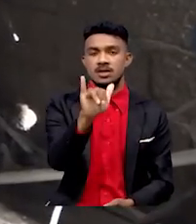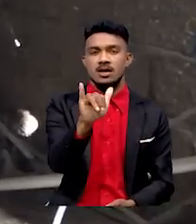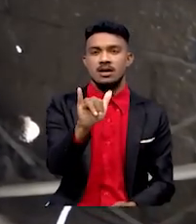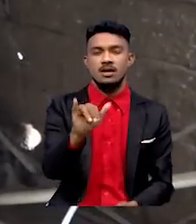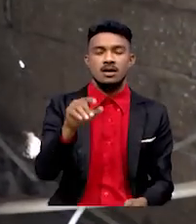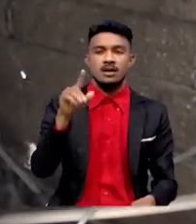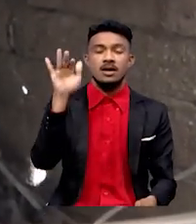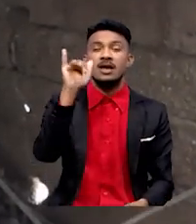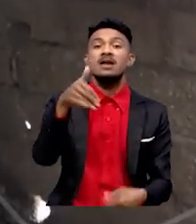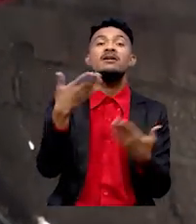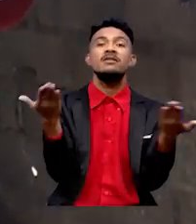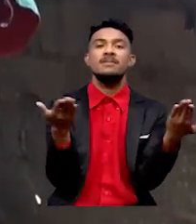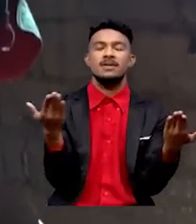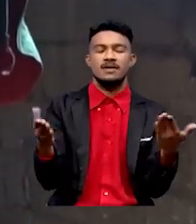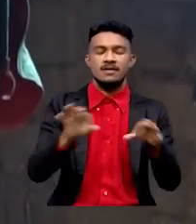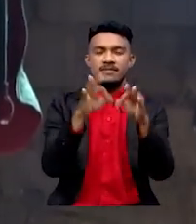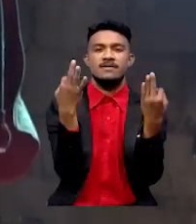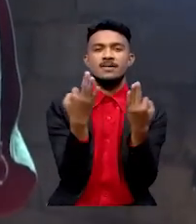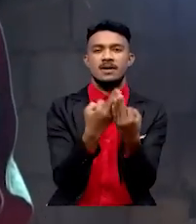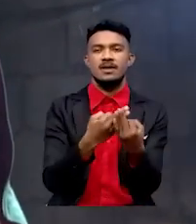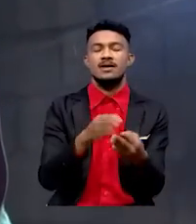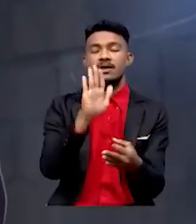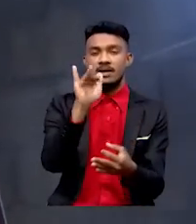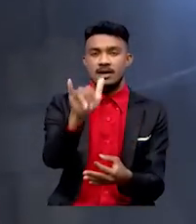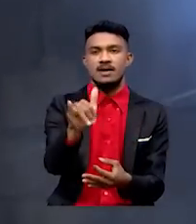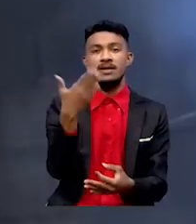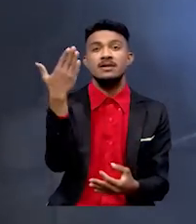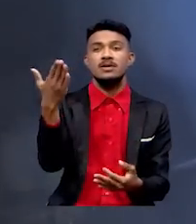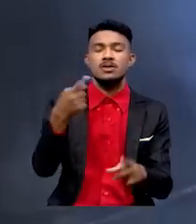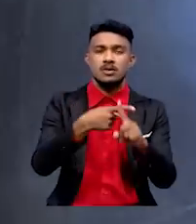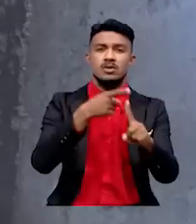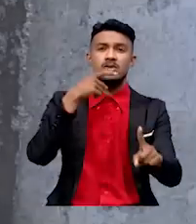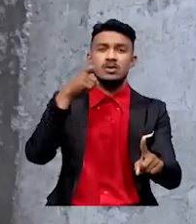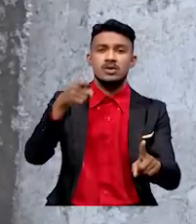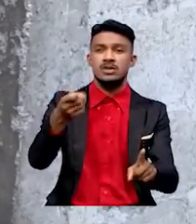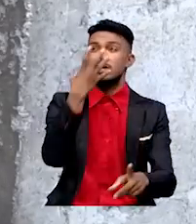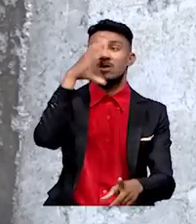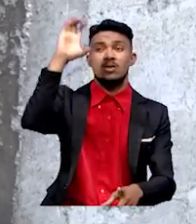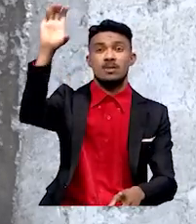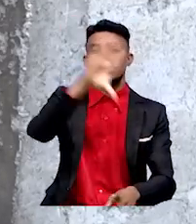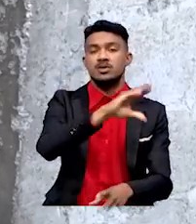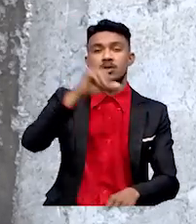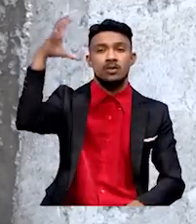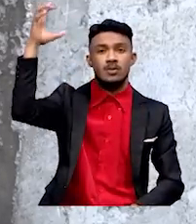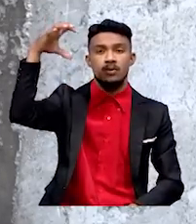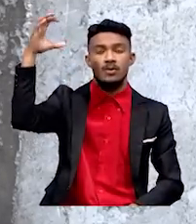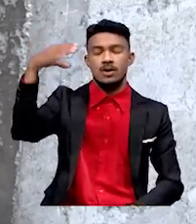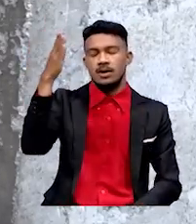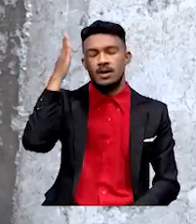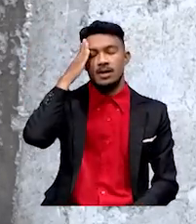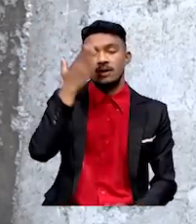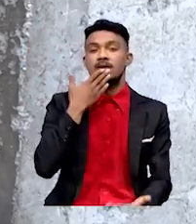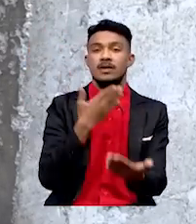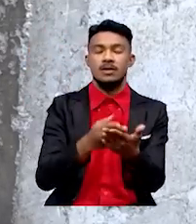ba hela tan ia ne be, família ne atu helik an husi loro manas noudan. Atu atene di dia kona basira